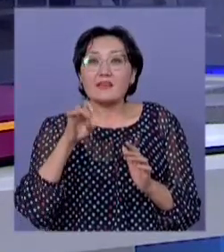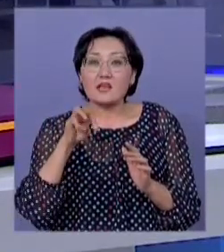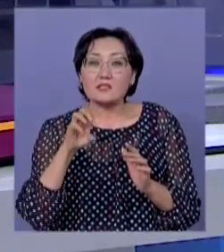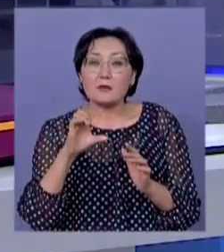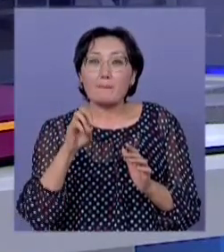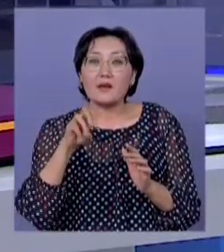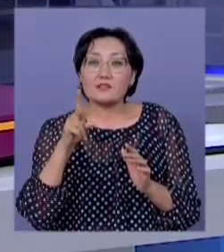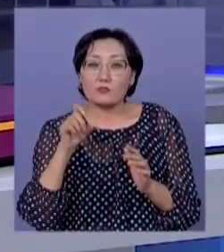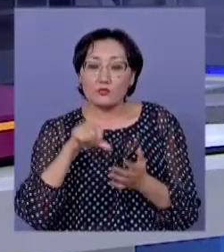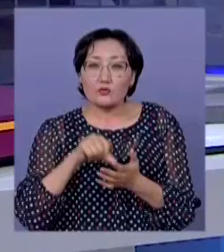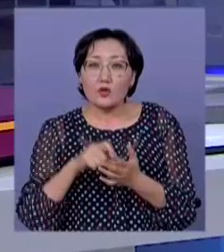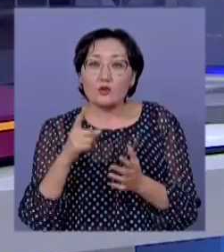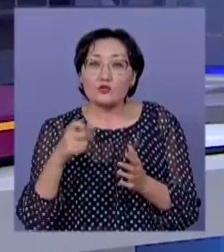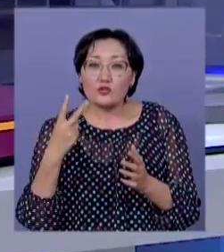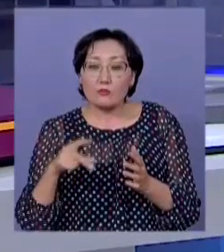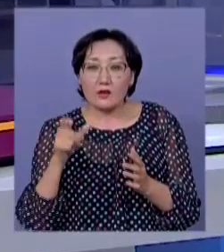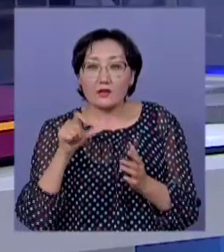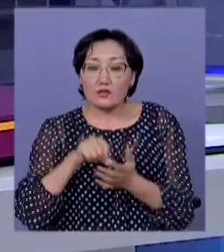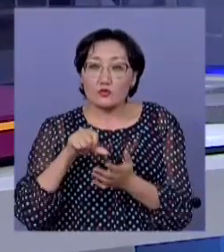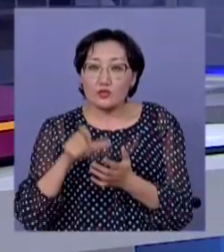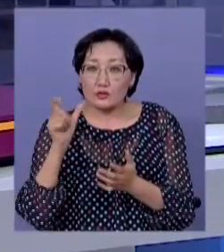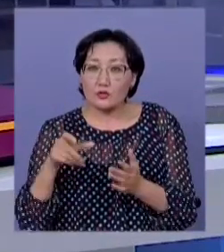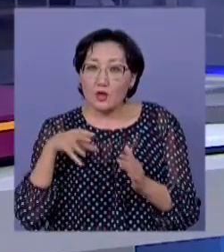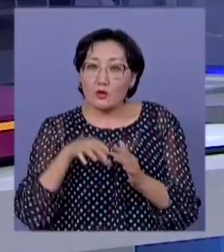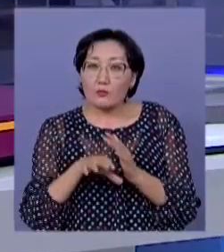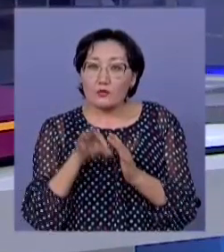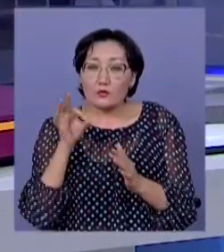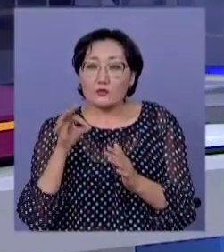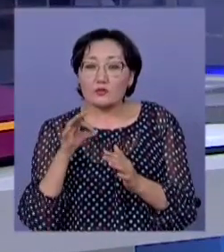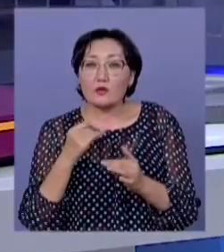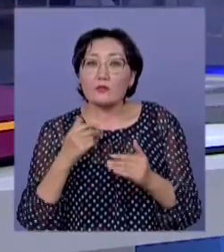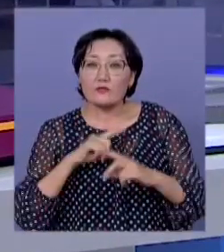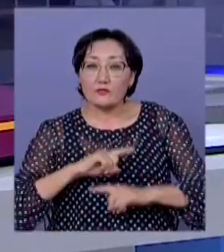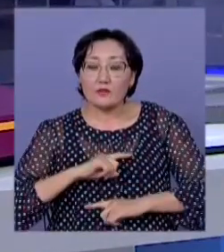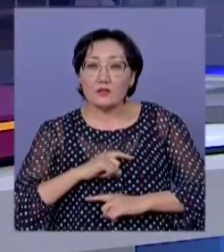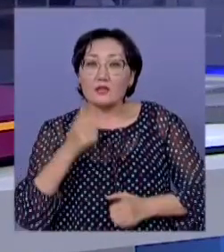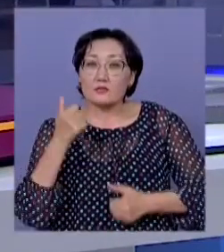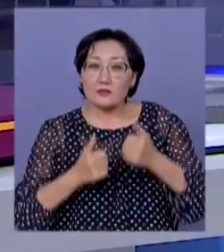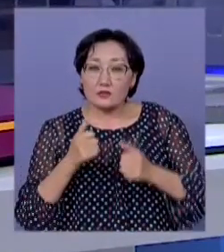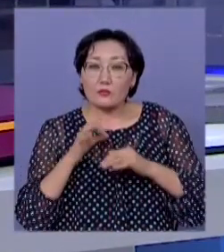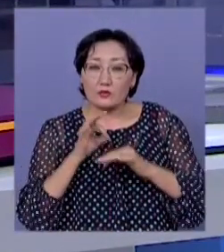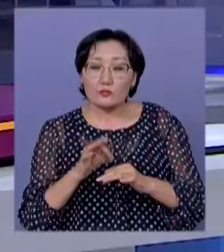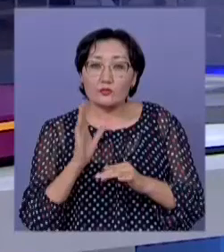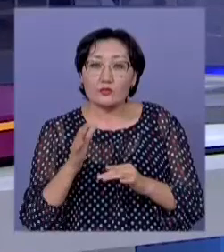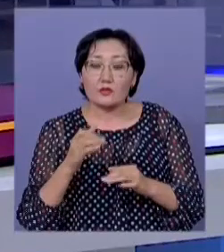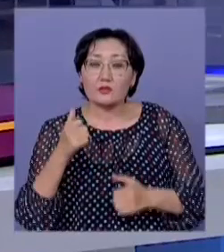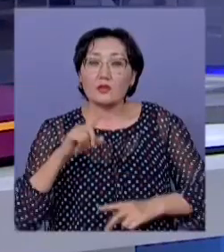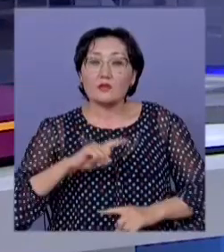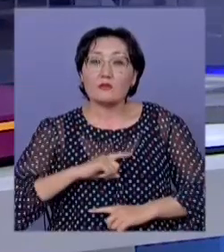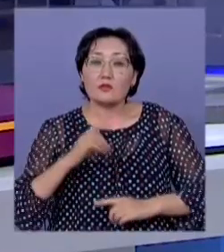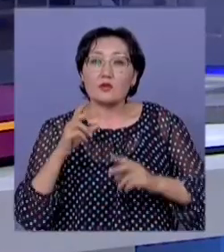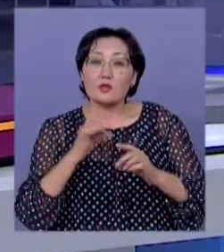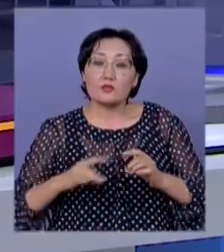қорғамақ. 120 қатысушының ішінен озат көрінген жас өрен енді ақтық сайысқа жолдама алып отыр. Финалистер Республика